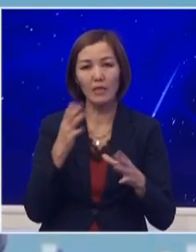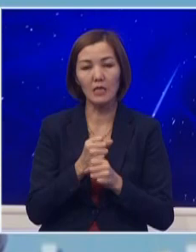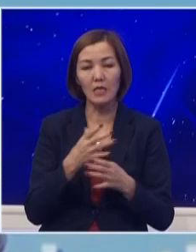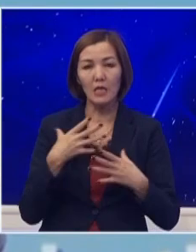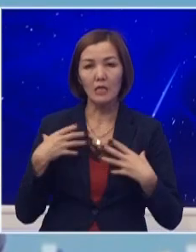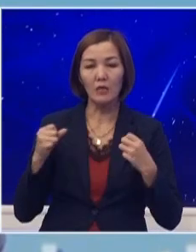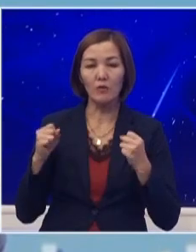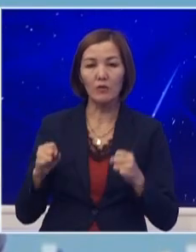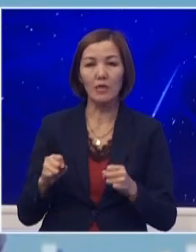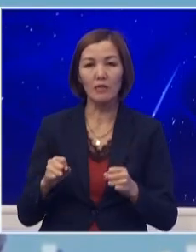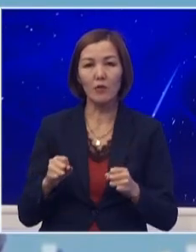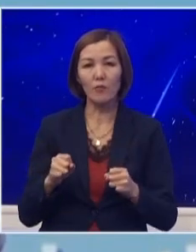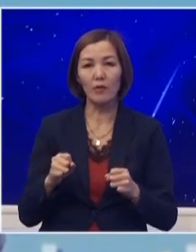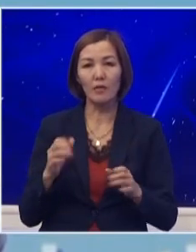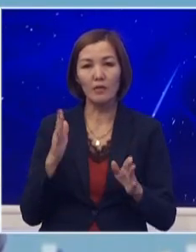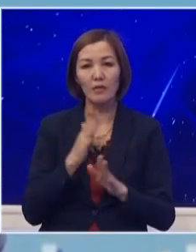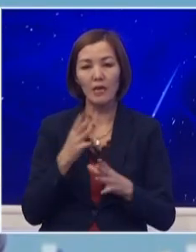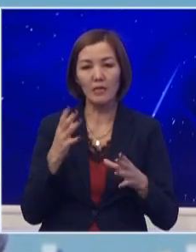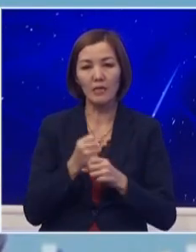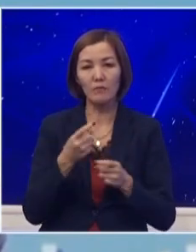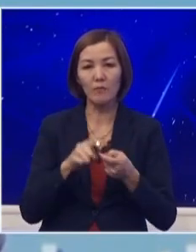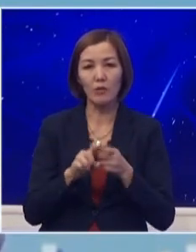сақтау саласындағы дағдарыспен байланыстыруға болады.